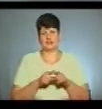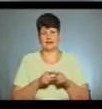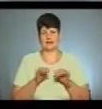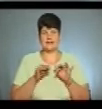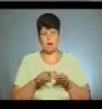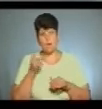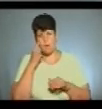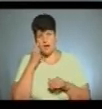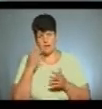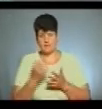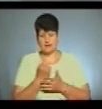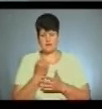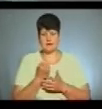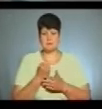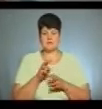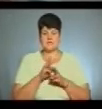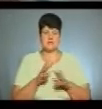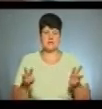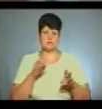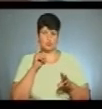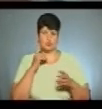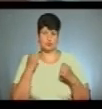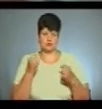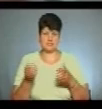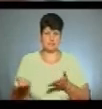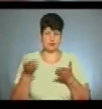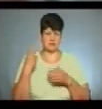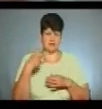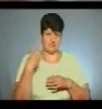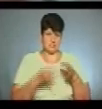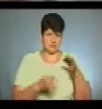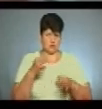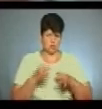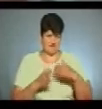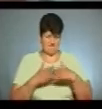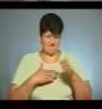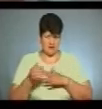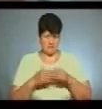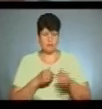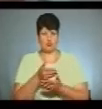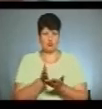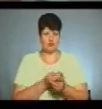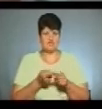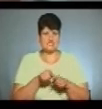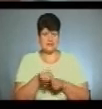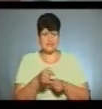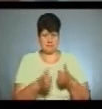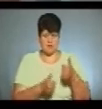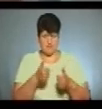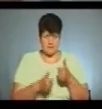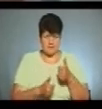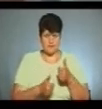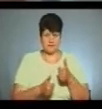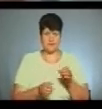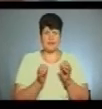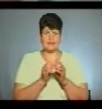сім'ї, молоді та спорту запрошені 20 кваліфікованих суддів, які будуть обслуговувати ці змагання. І також є